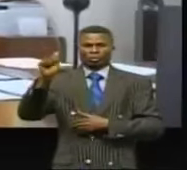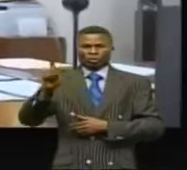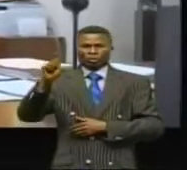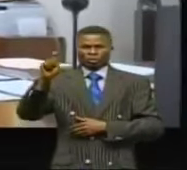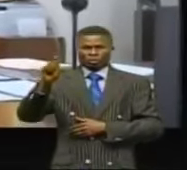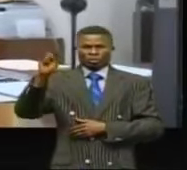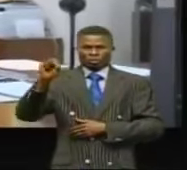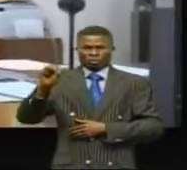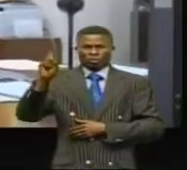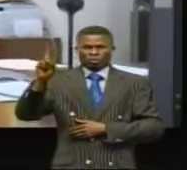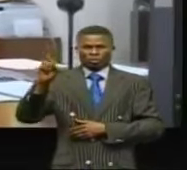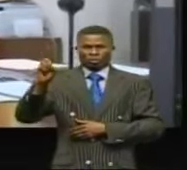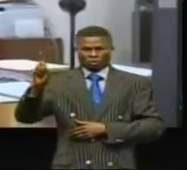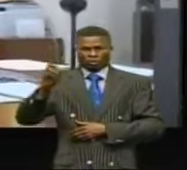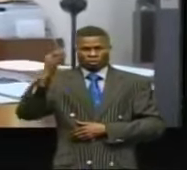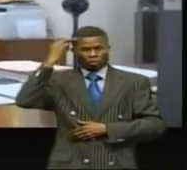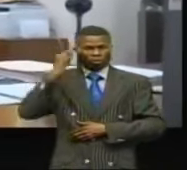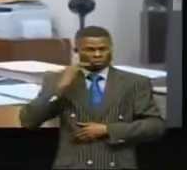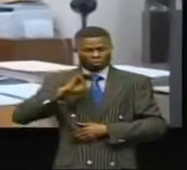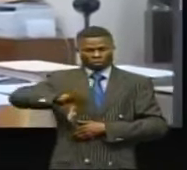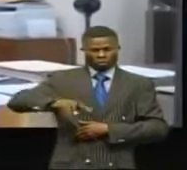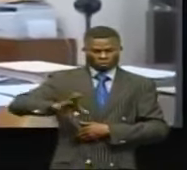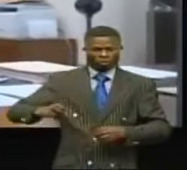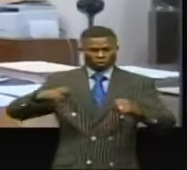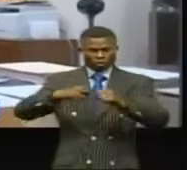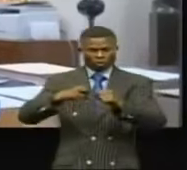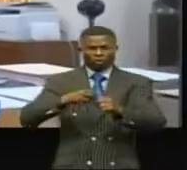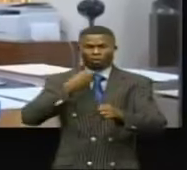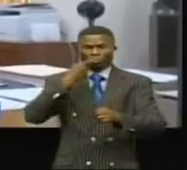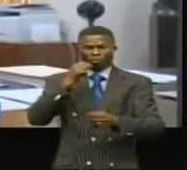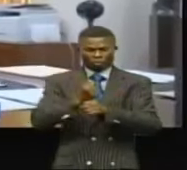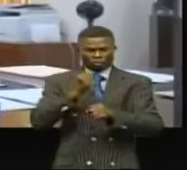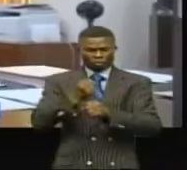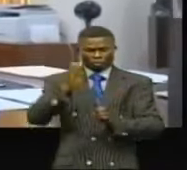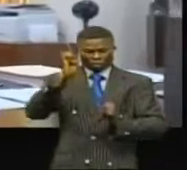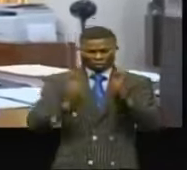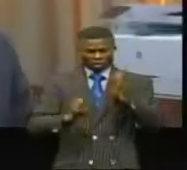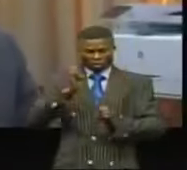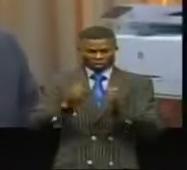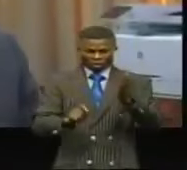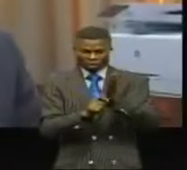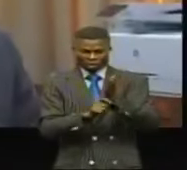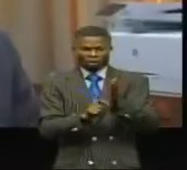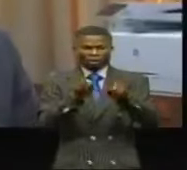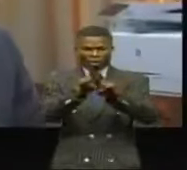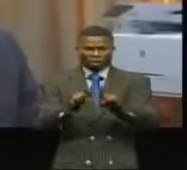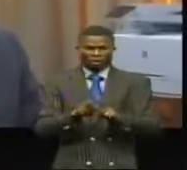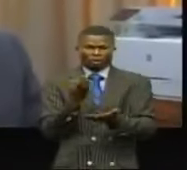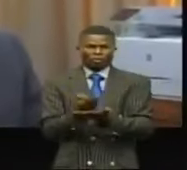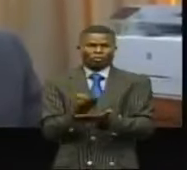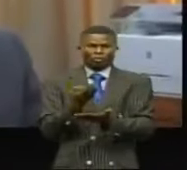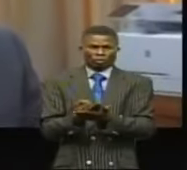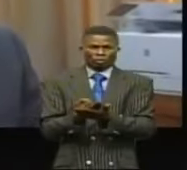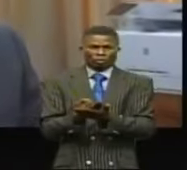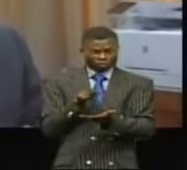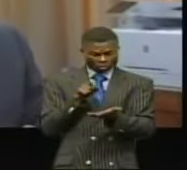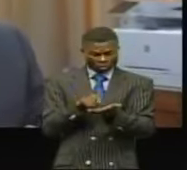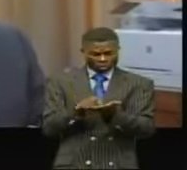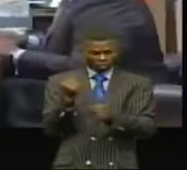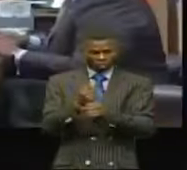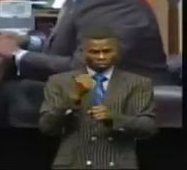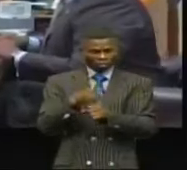des Ressources hydrauliques et électricité, qui est revenu sur le travail d'évaluation technico-financière en cours, en tenant compte du travail